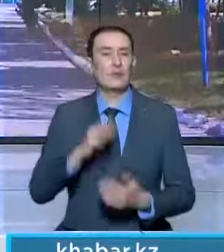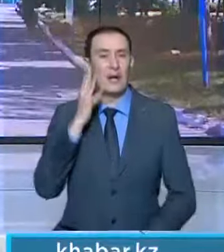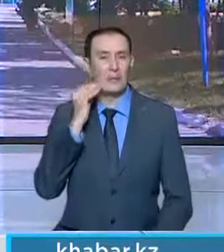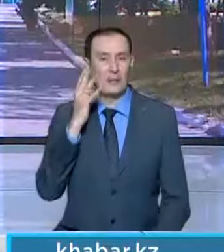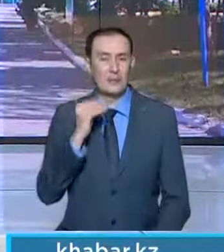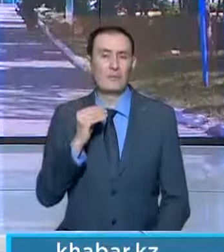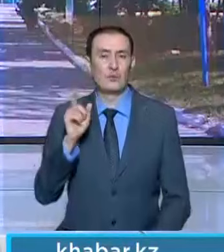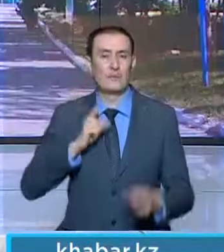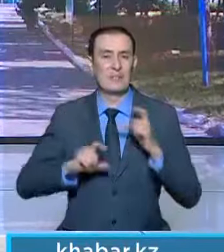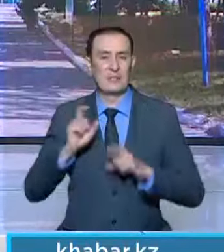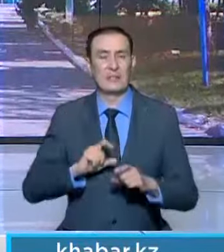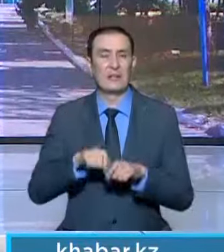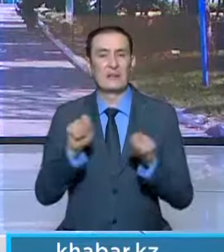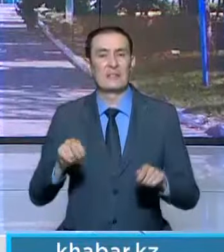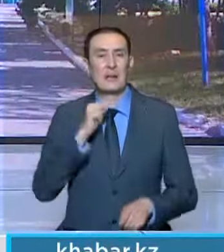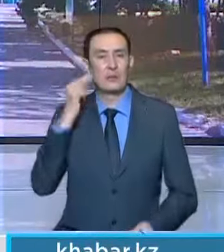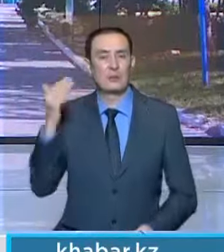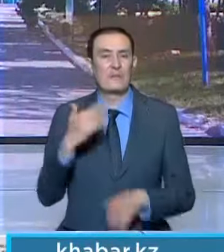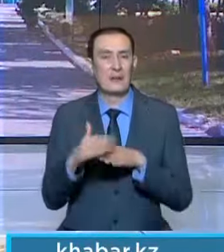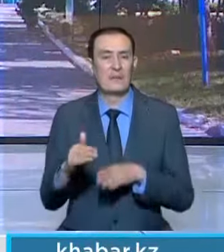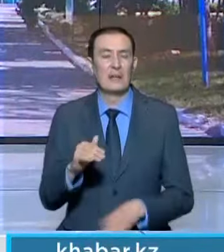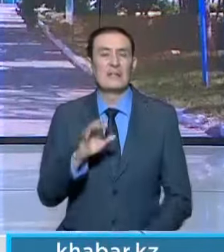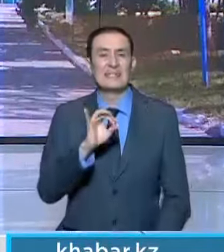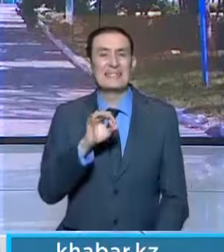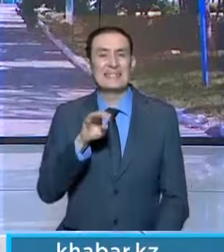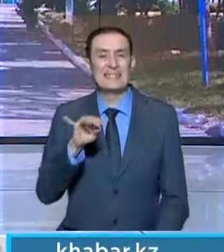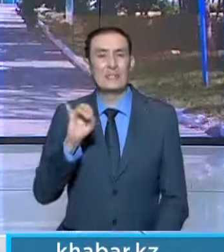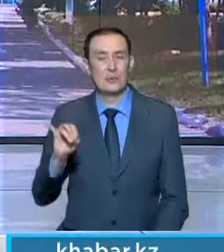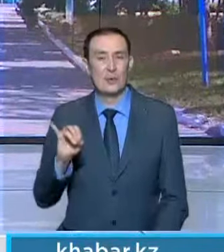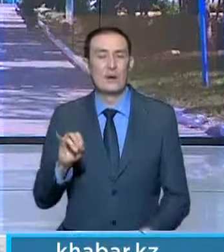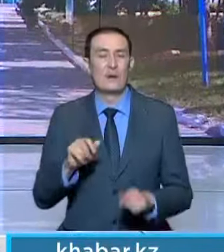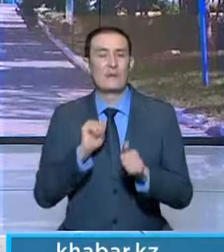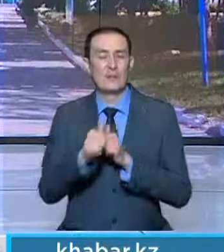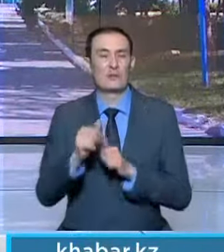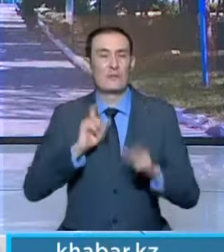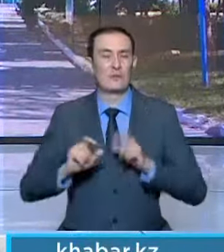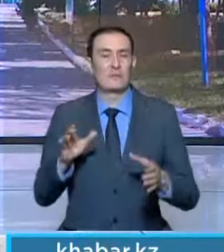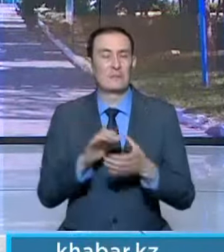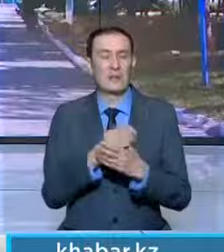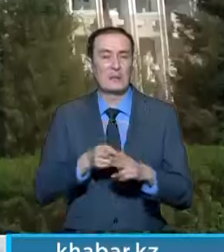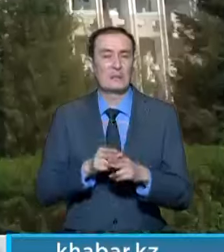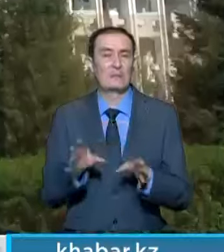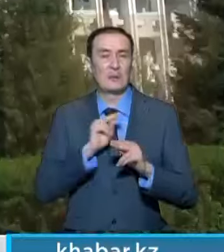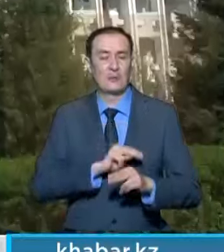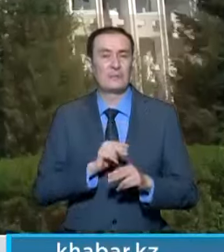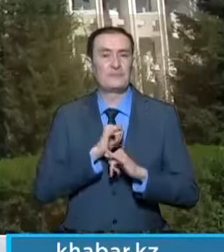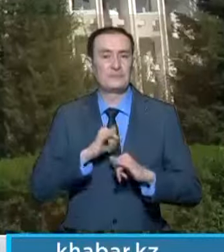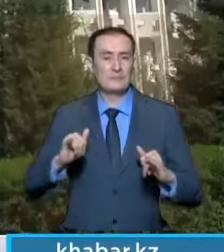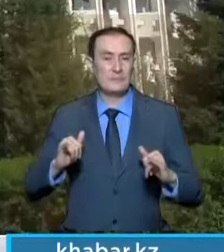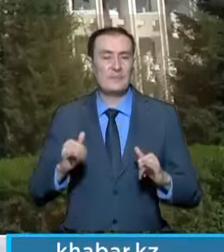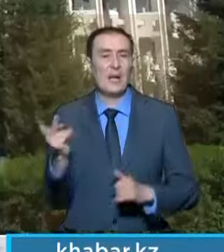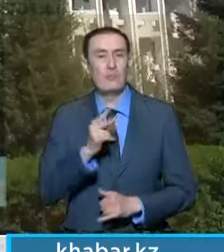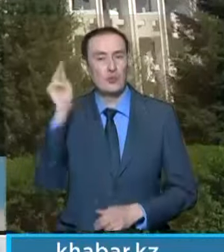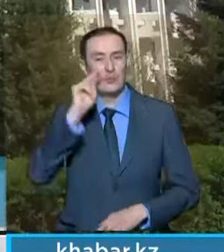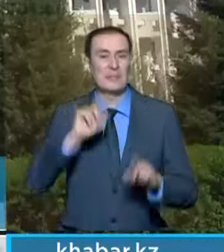Сатпаев Университи открывается филиал Гонконгского университета CTU, одного из лидирующих вузов мира. Это партнерство станет ключевым шагом в развитии